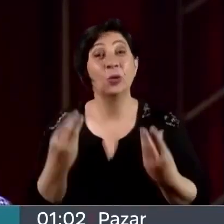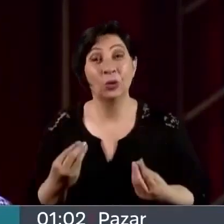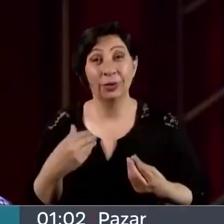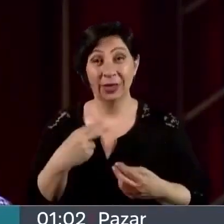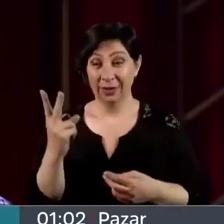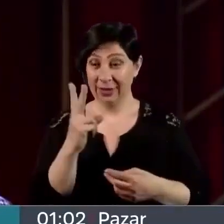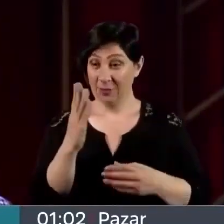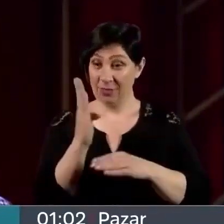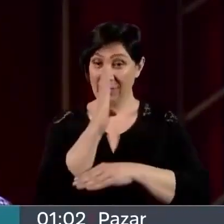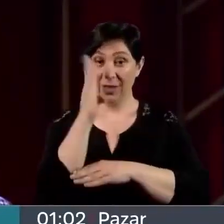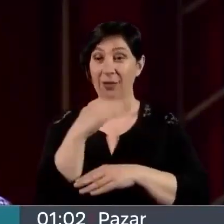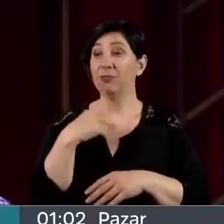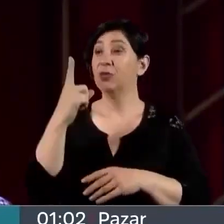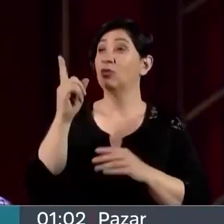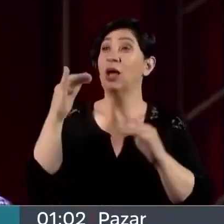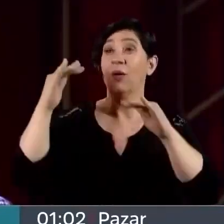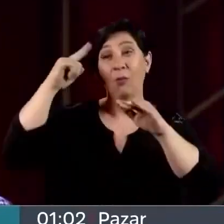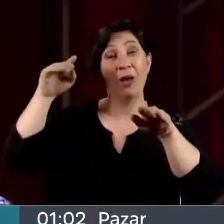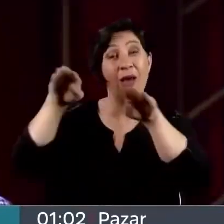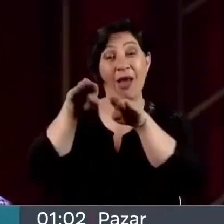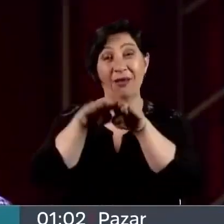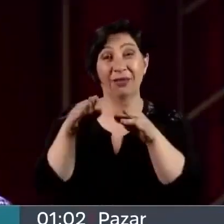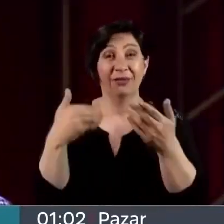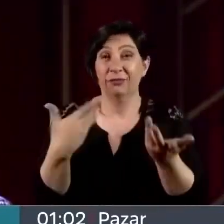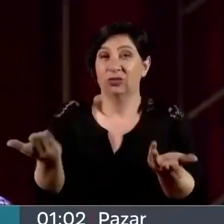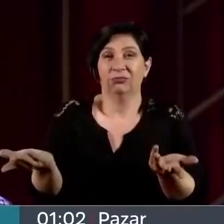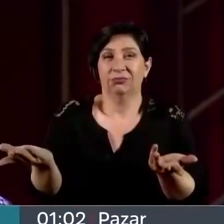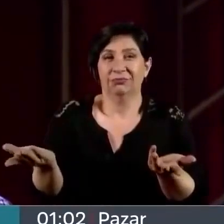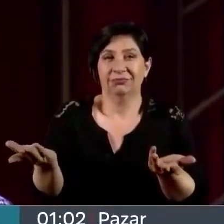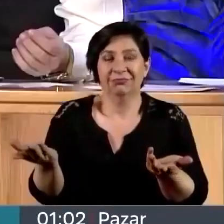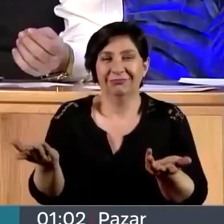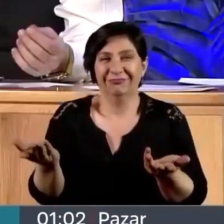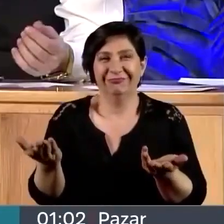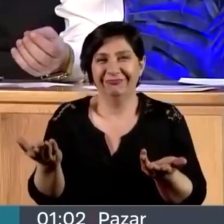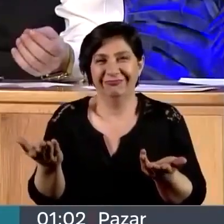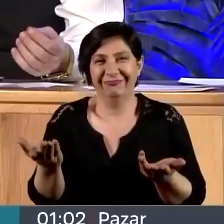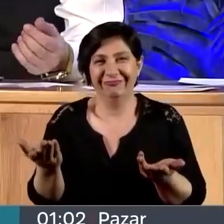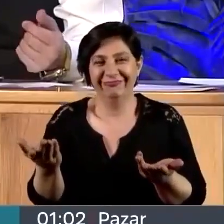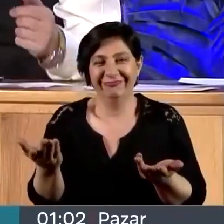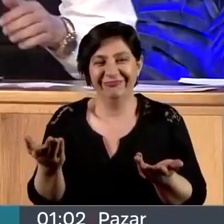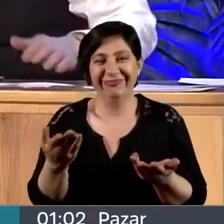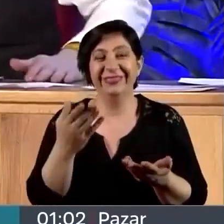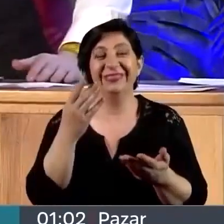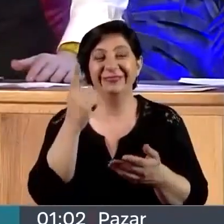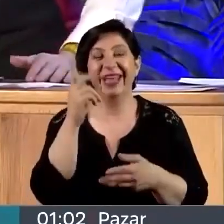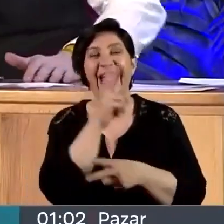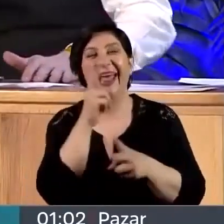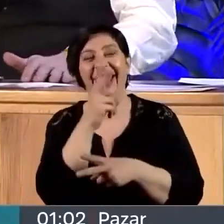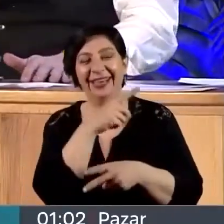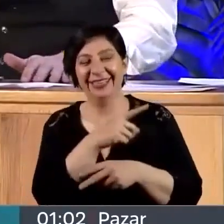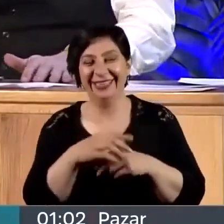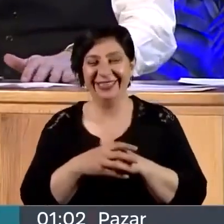metre 1 hani. santimsi. 1,95 kadına biz ne yapalım yani? İsveç'i mi fethedelim yani iki kişi? Bir de güzel, güzel, Ulan o kadar güzel. komik ki bir kişi var o